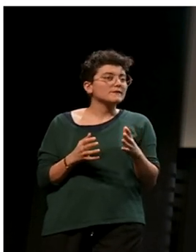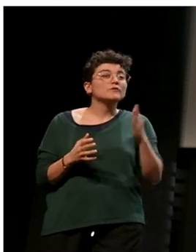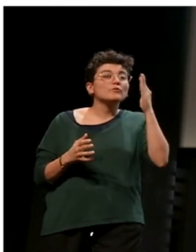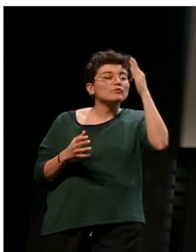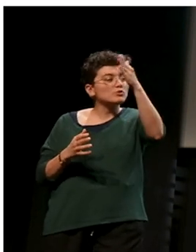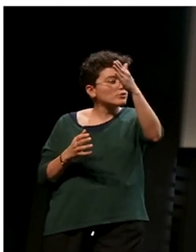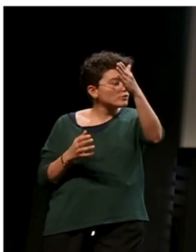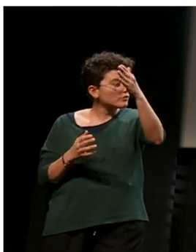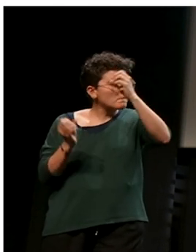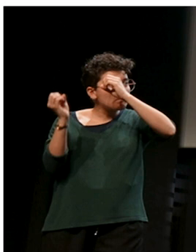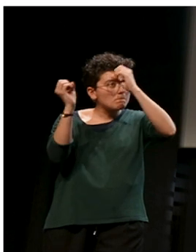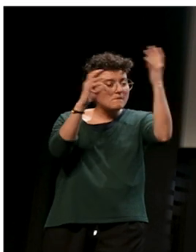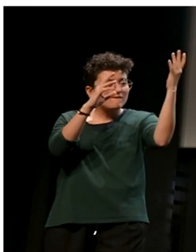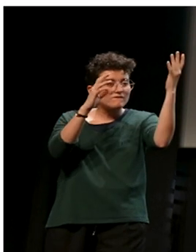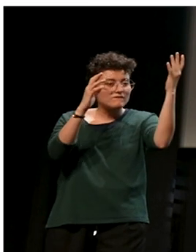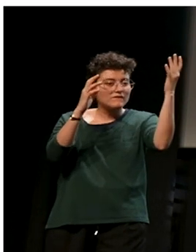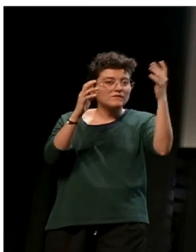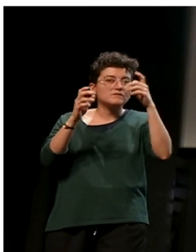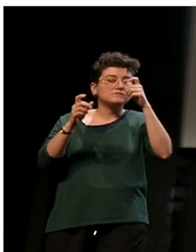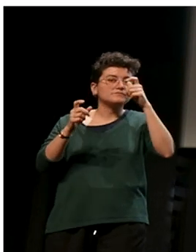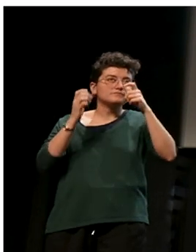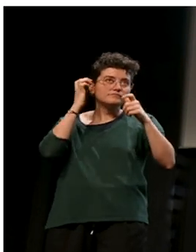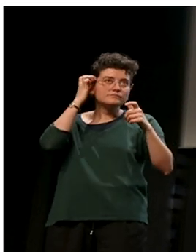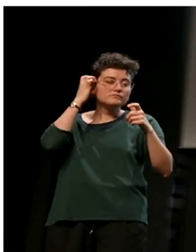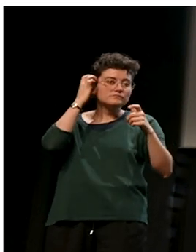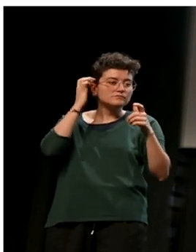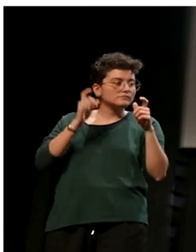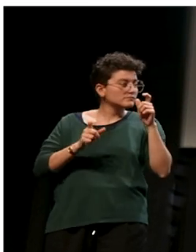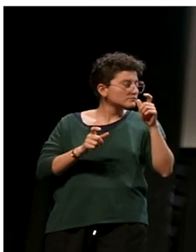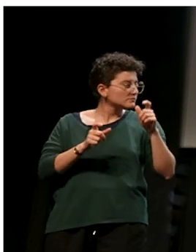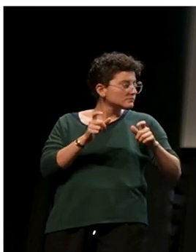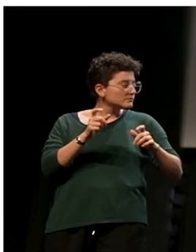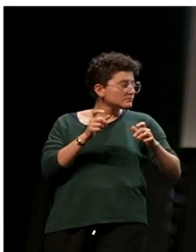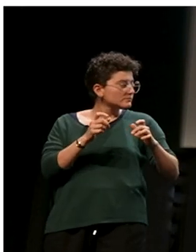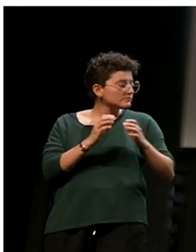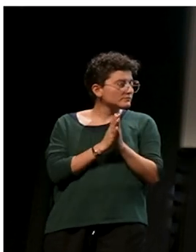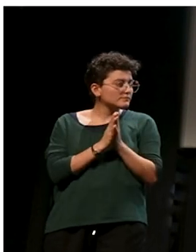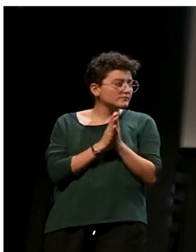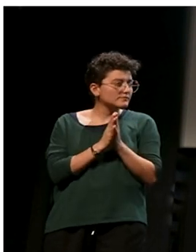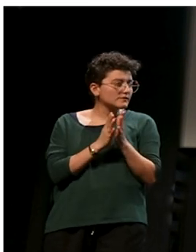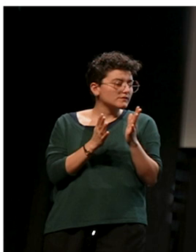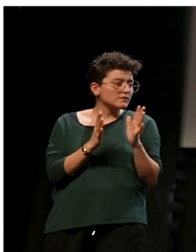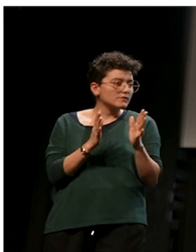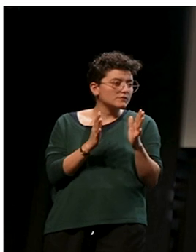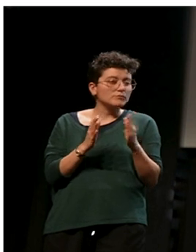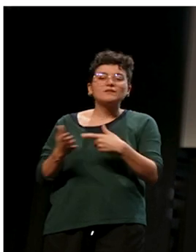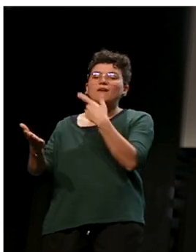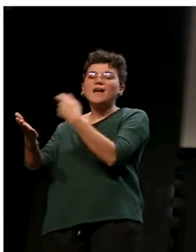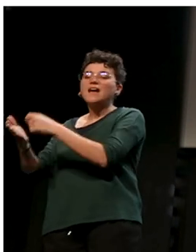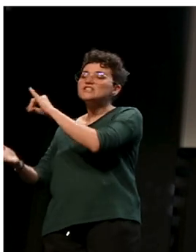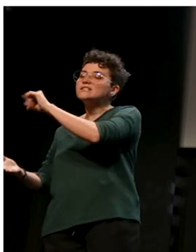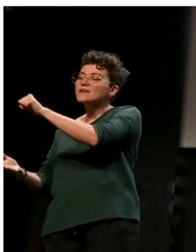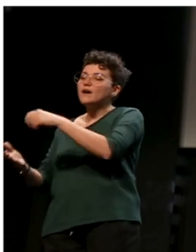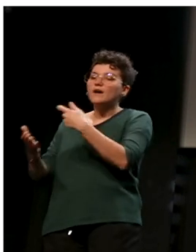entre la Wacom, pour ne pas mettre des marques, même si on ne devrait pas, mais est-ce que la palette du futur, ce n'est pas ta chaîne de prompt et ton IA, quoi?